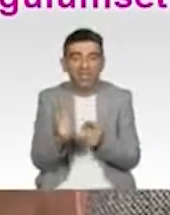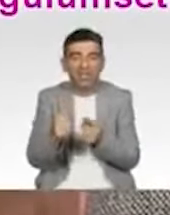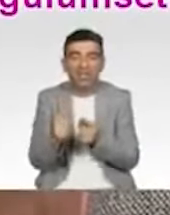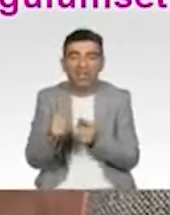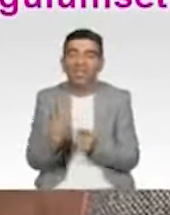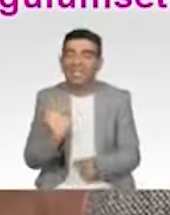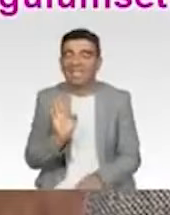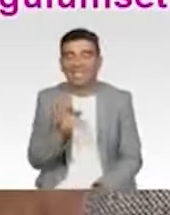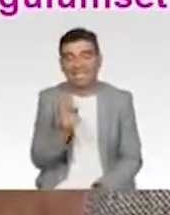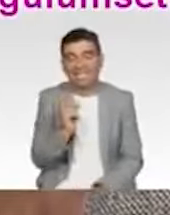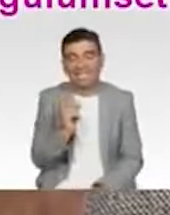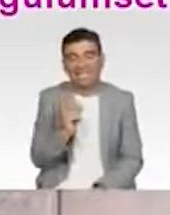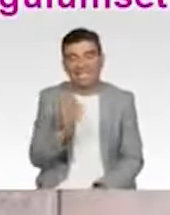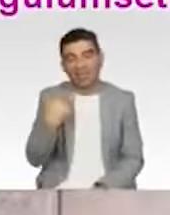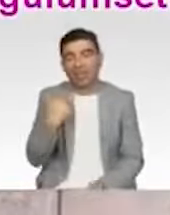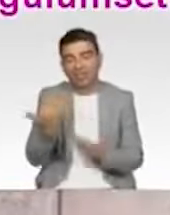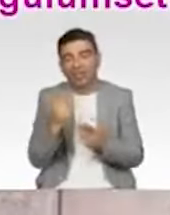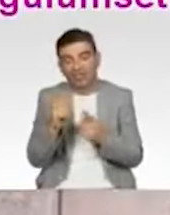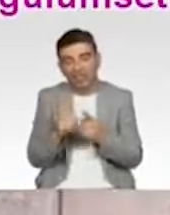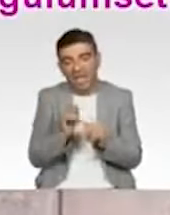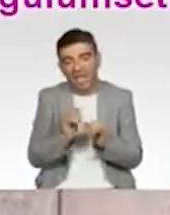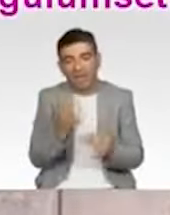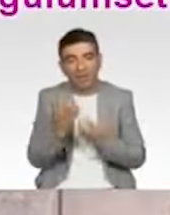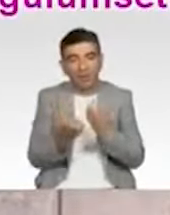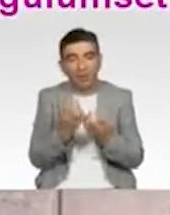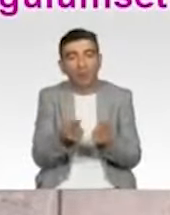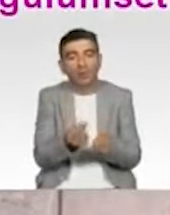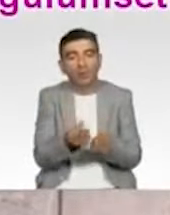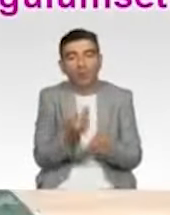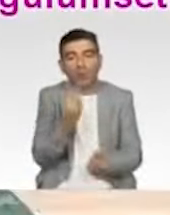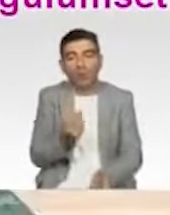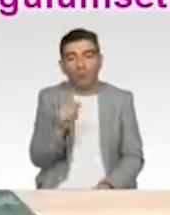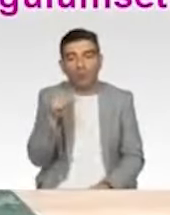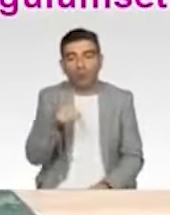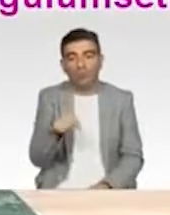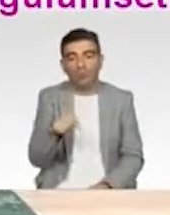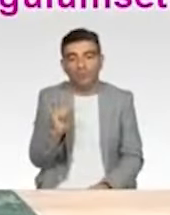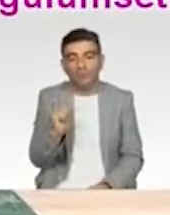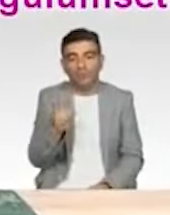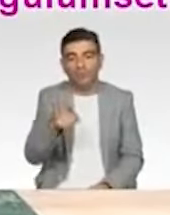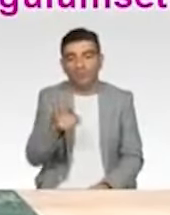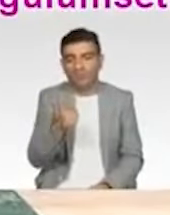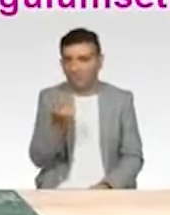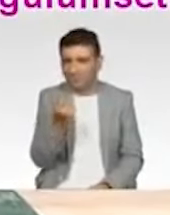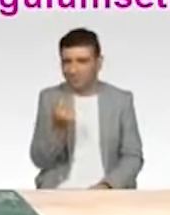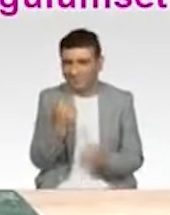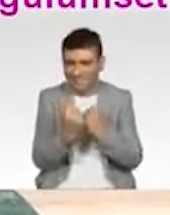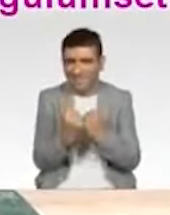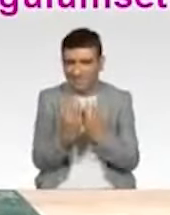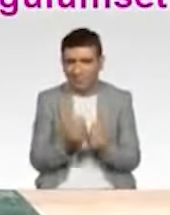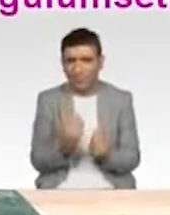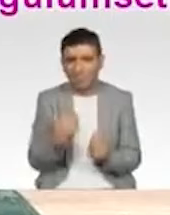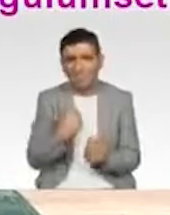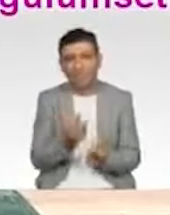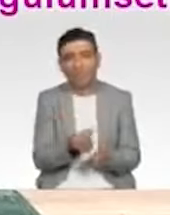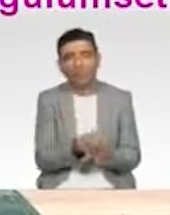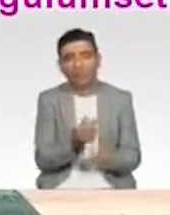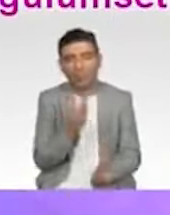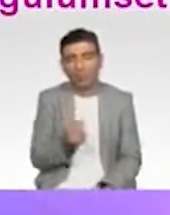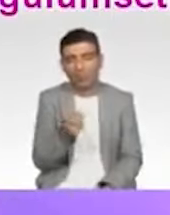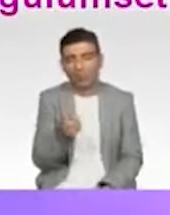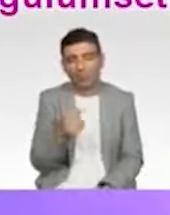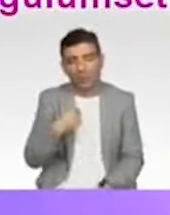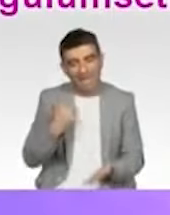ince o şey sarmalar. Yok, ince ama yani daha pişirdiği zaman daha yumuşak oluyor. Burada sarma biraz sert duruyor ya. Bizimki daha yumuşak oluyor.